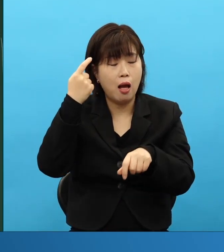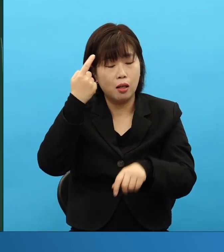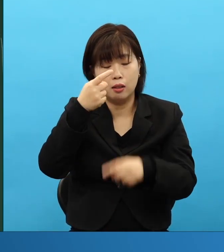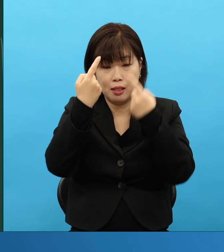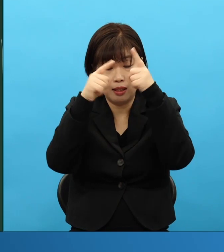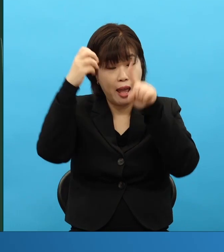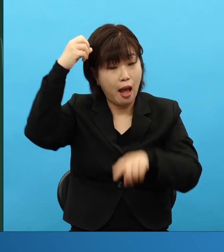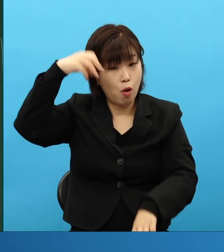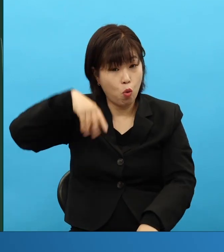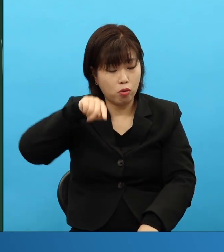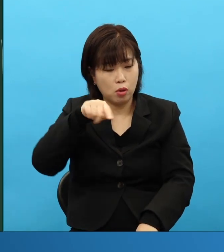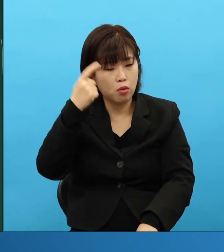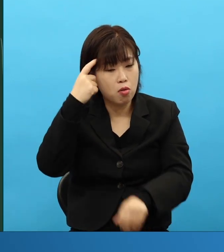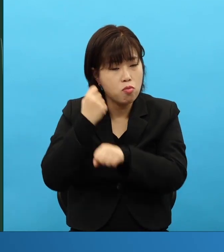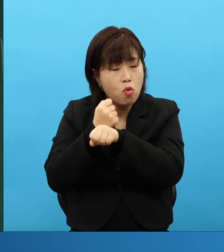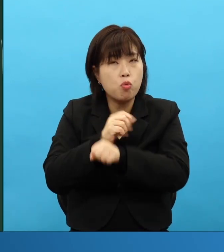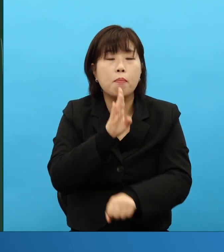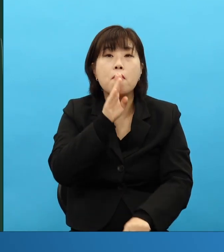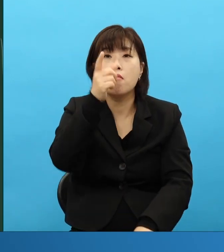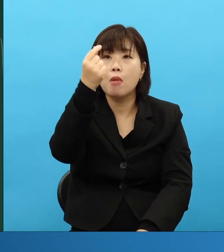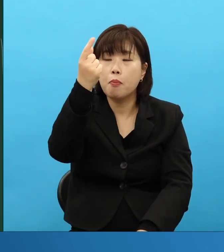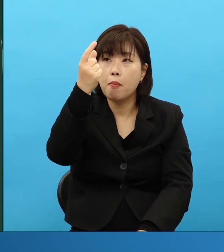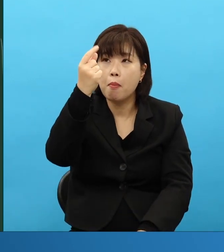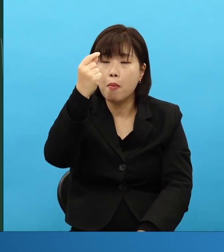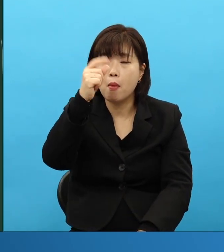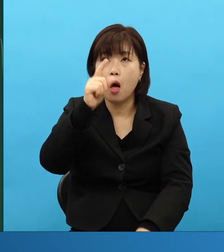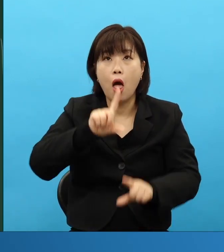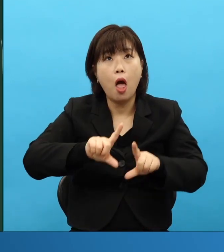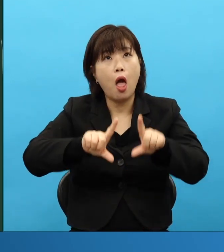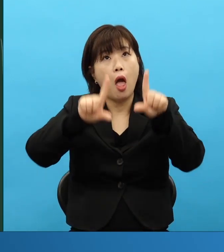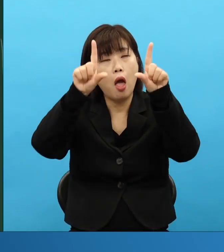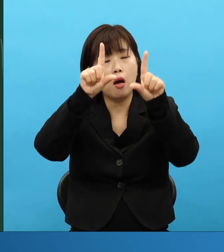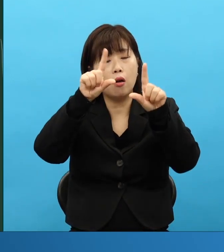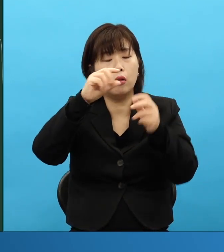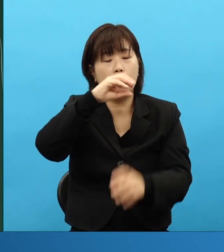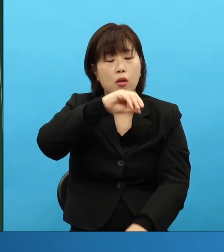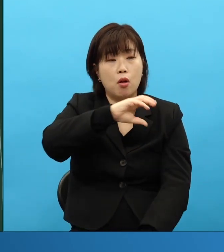믿습니다. Yet regardless of that, we believe in God's word. 하나님이